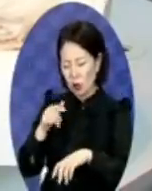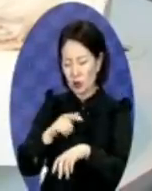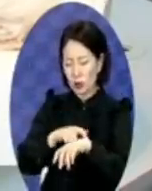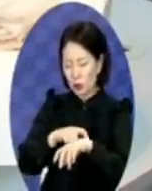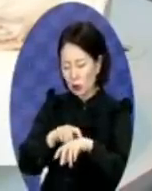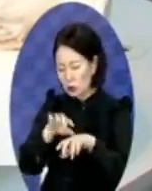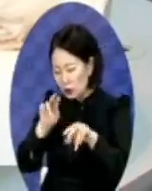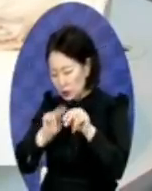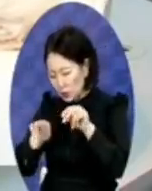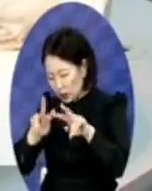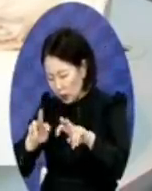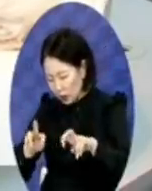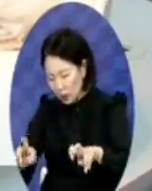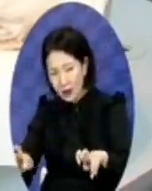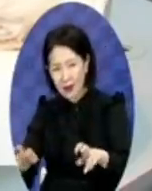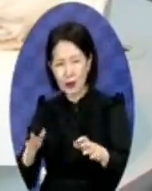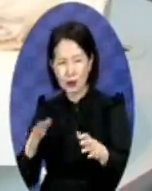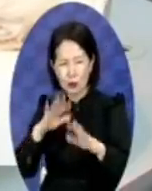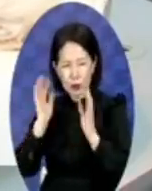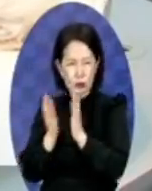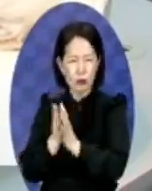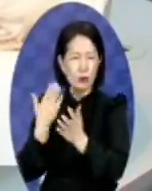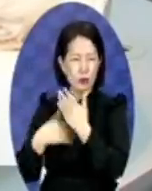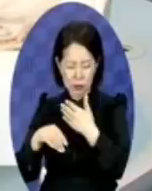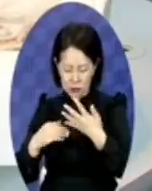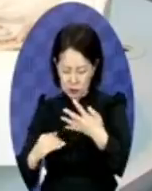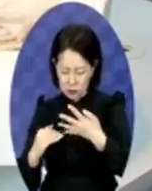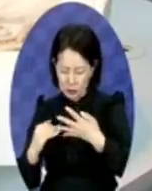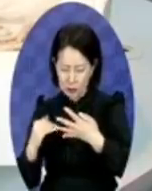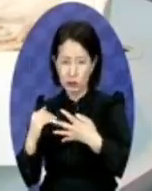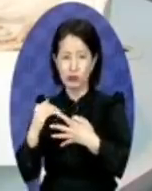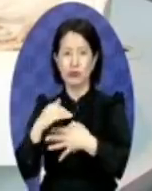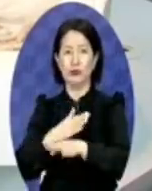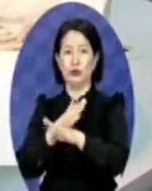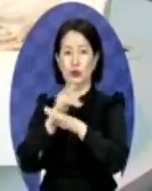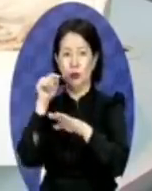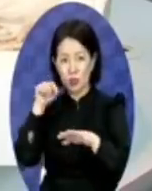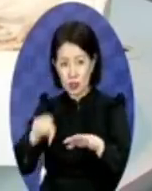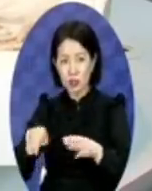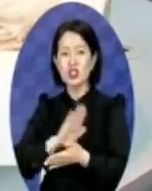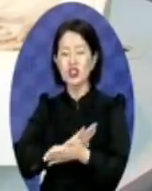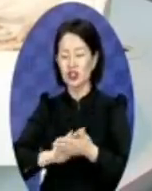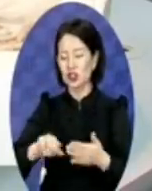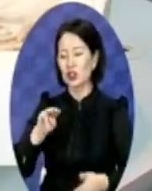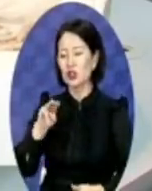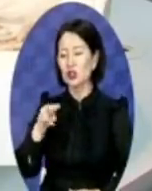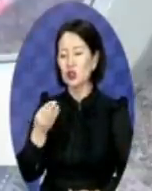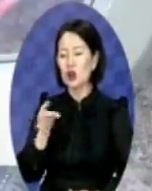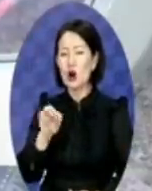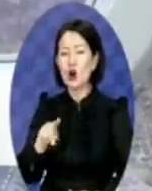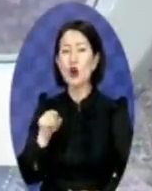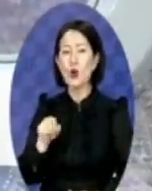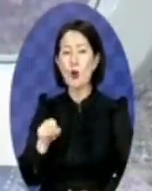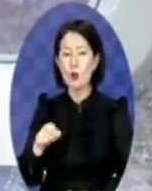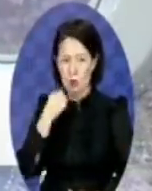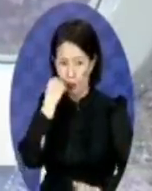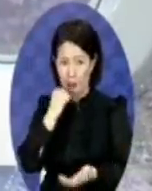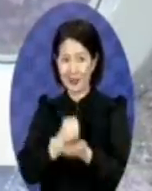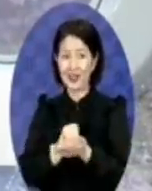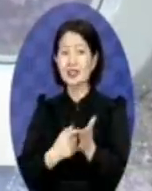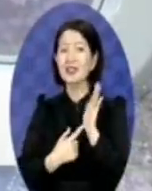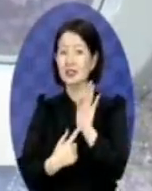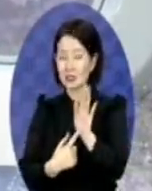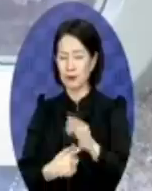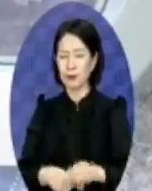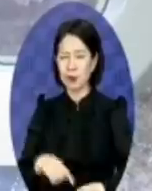болон техник боловсруулалтын ажлыг хийх шат амжилтыг бүгдийг дамжиж гарч ирээд тэгээд шин төрөл болж батлагдсан.